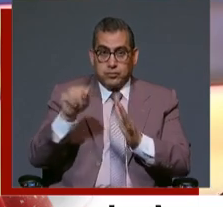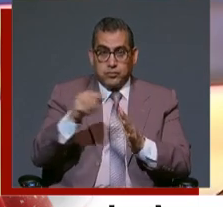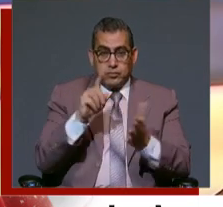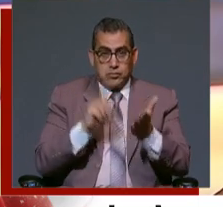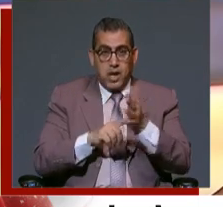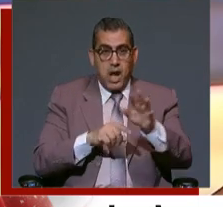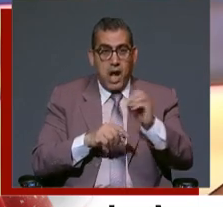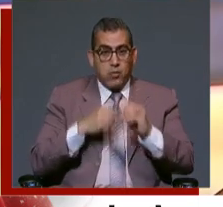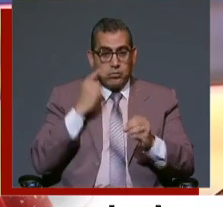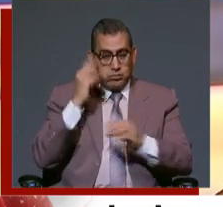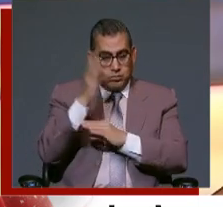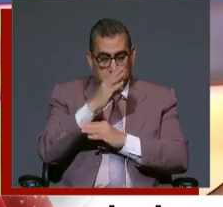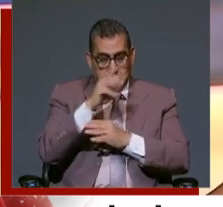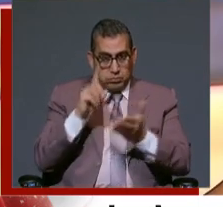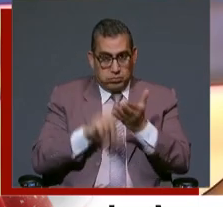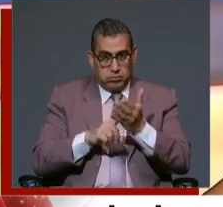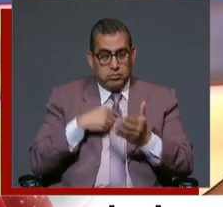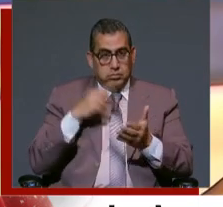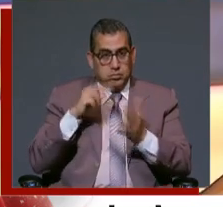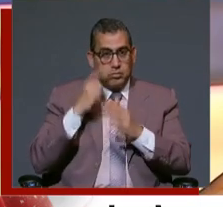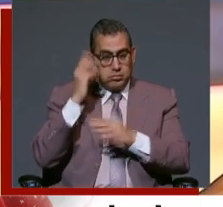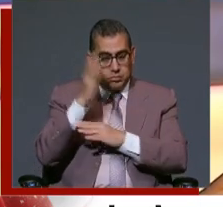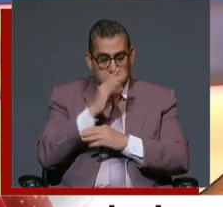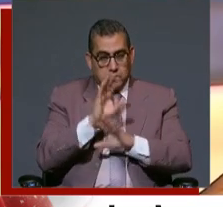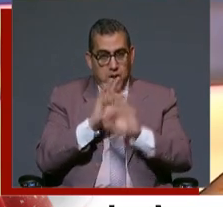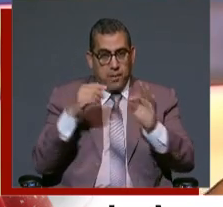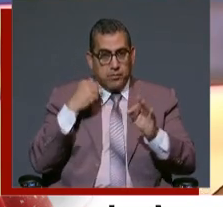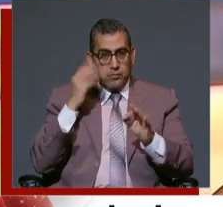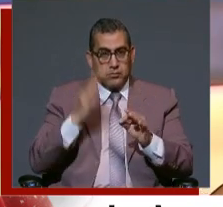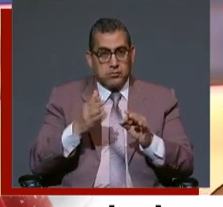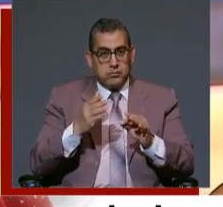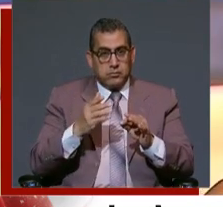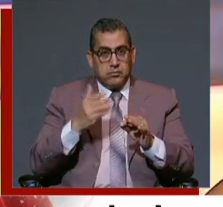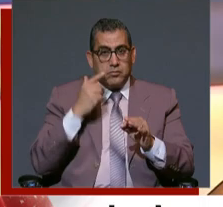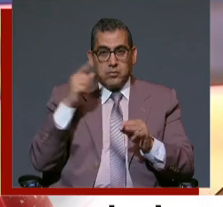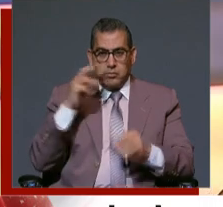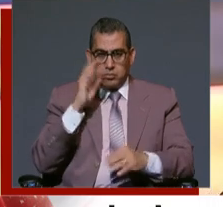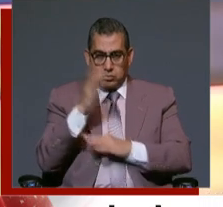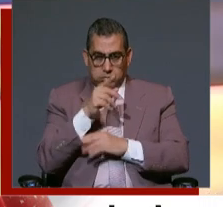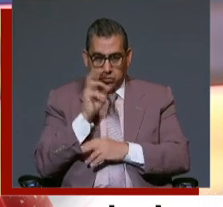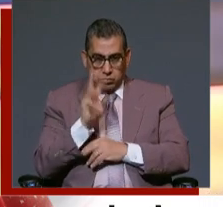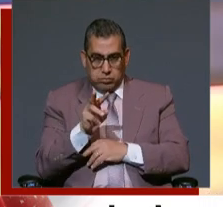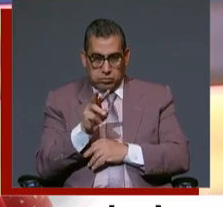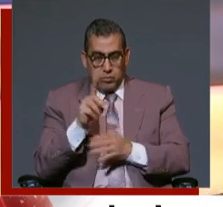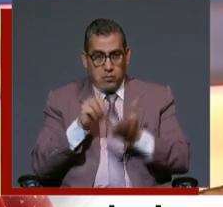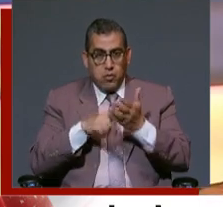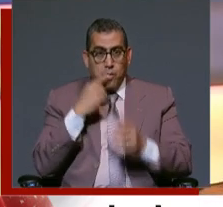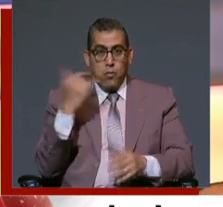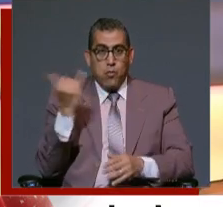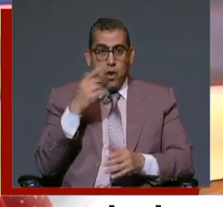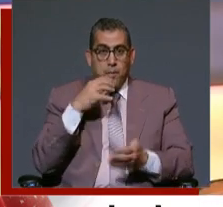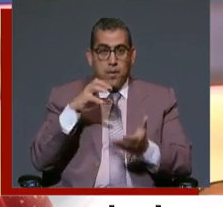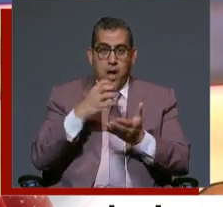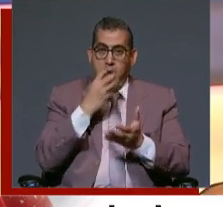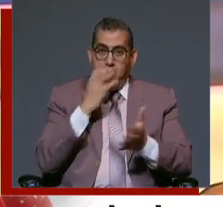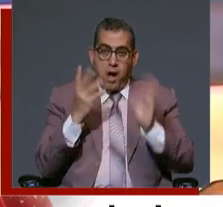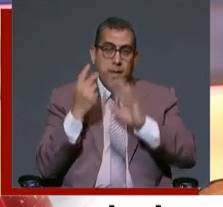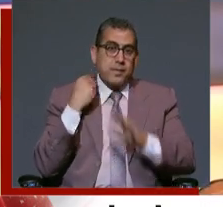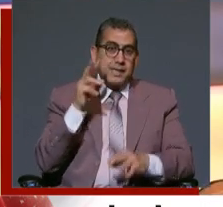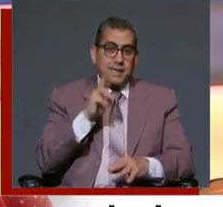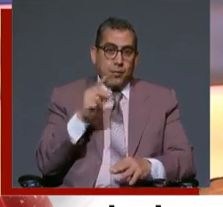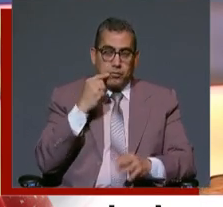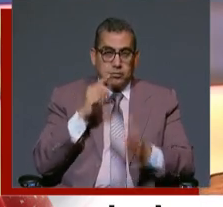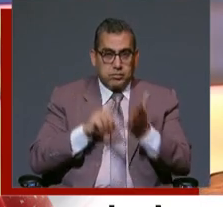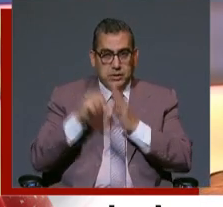عندك الخطة تبتدي تضع التمويل، لكن لازم برضو في حاجة مهمة جدا، احنا في مفترق الطرق في حتة معينة،